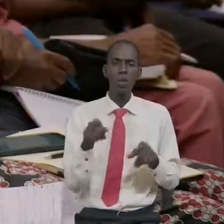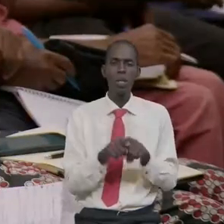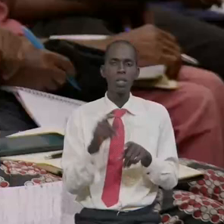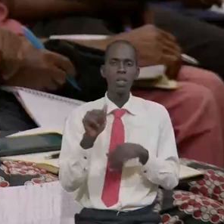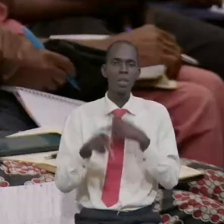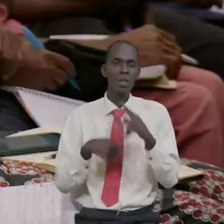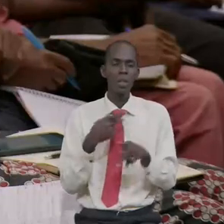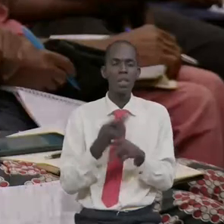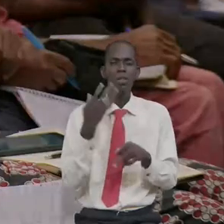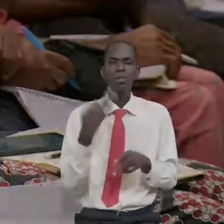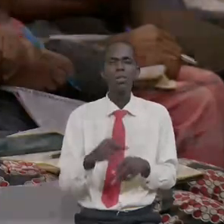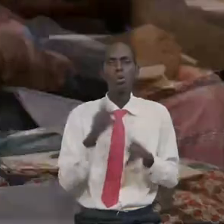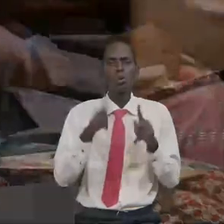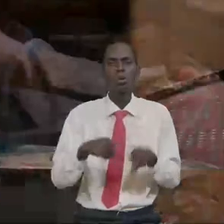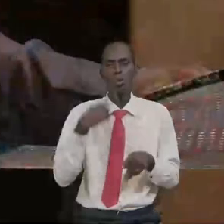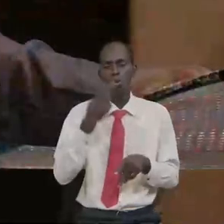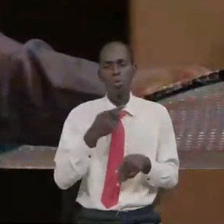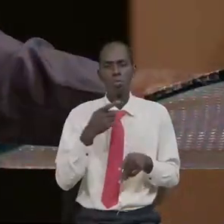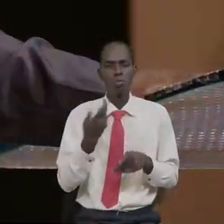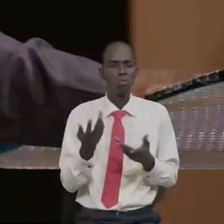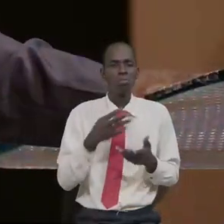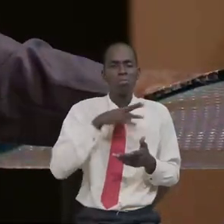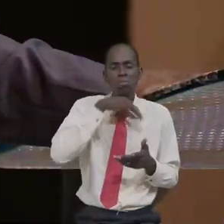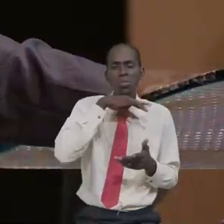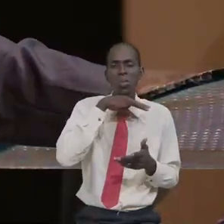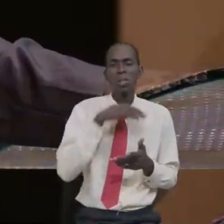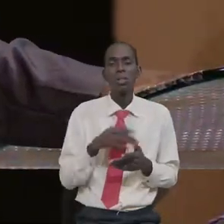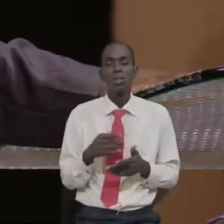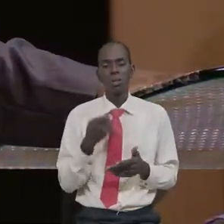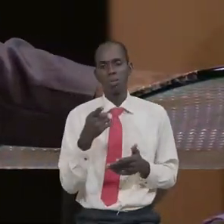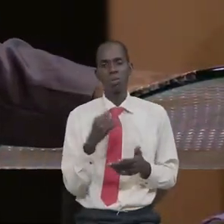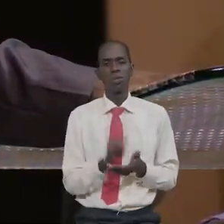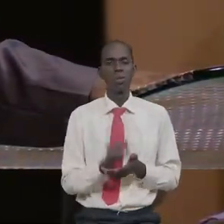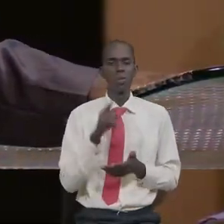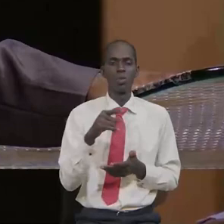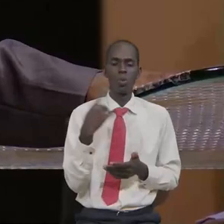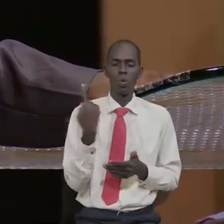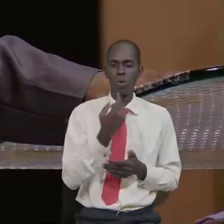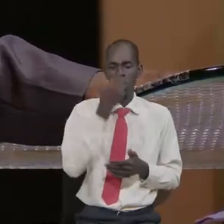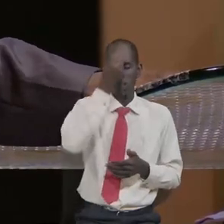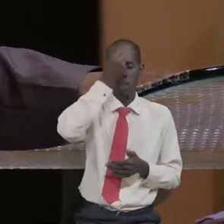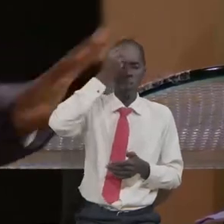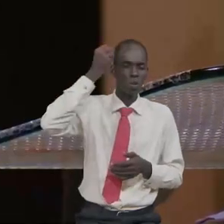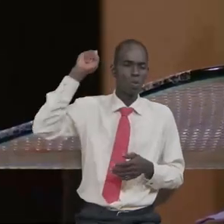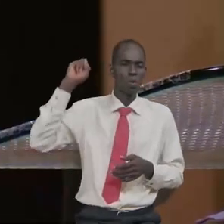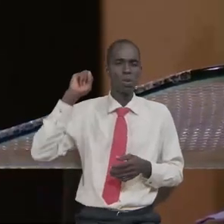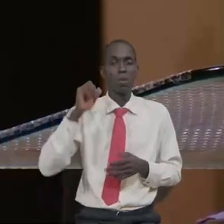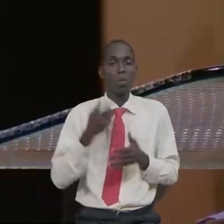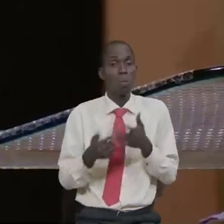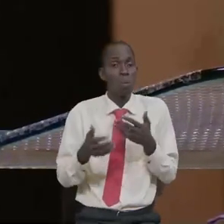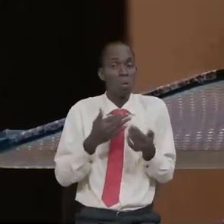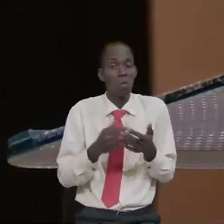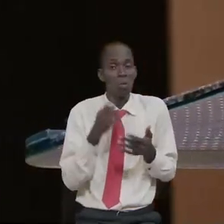un récalcitrant. Les persécuteurs n'aiment pas que tu te